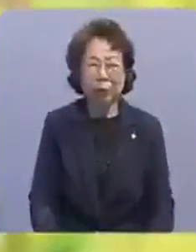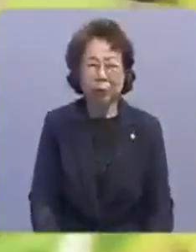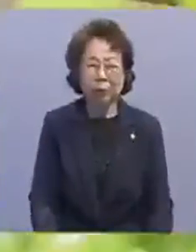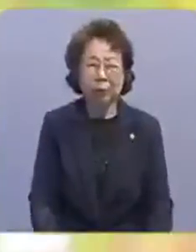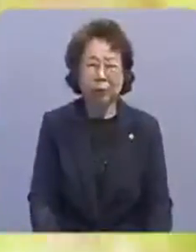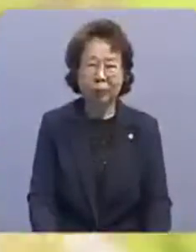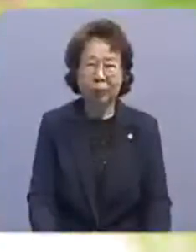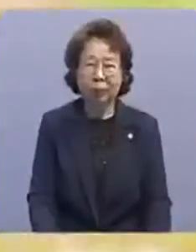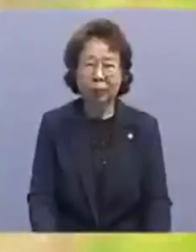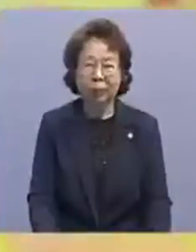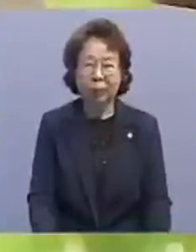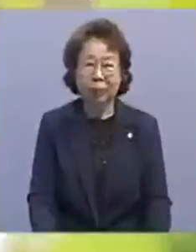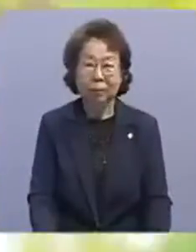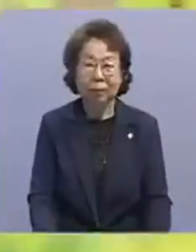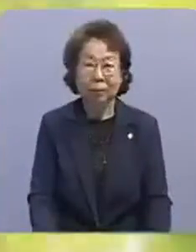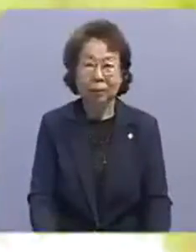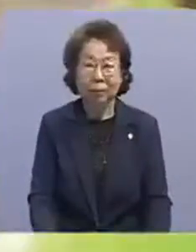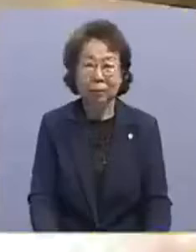e3 입니다